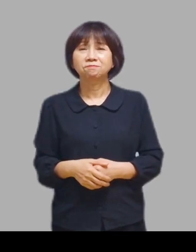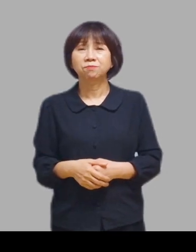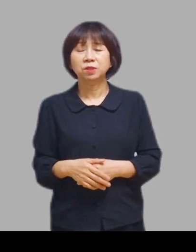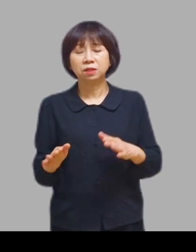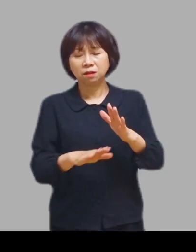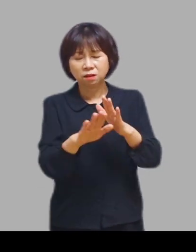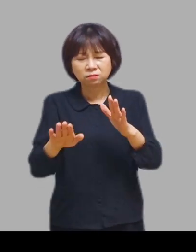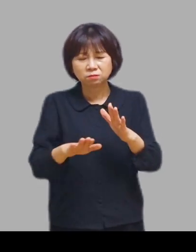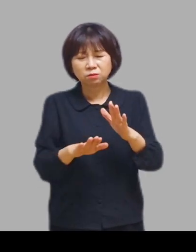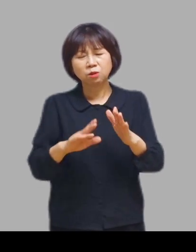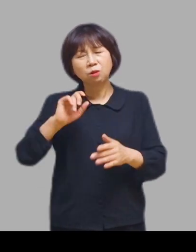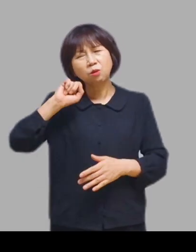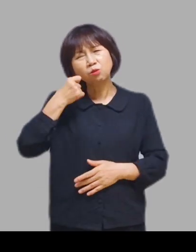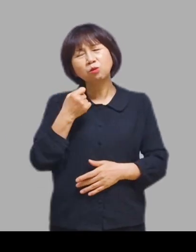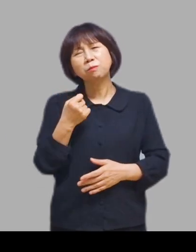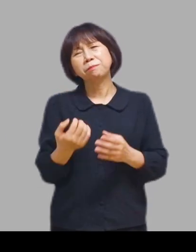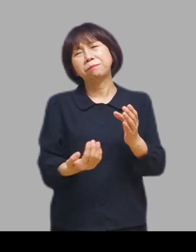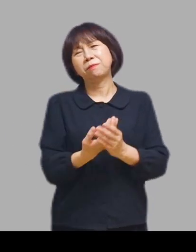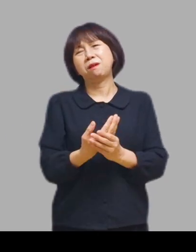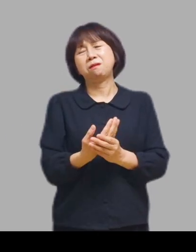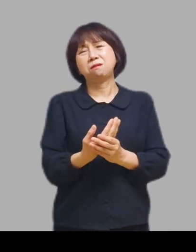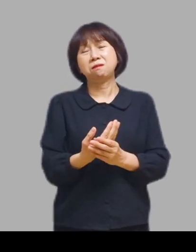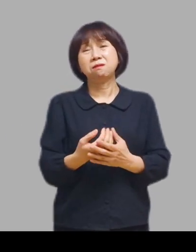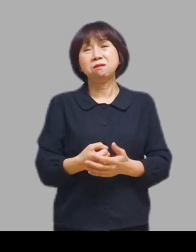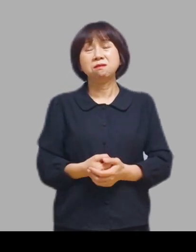가정에 큰 위기가 찾아옵니다.